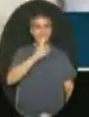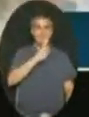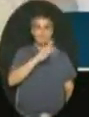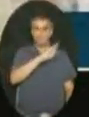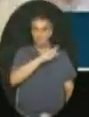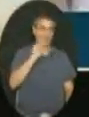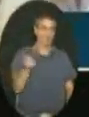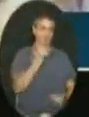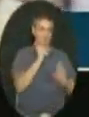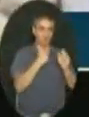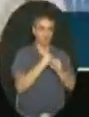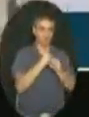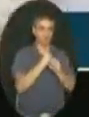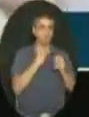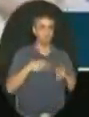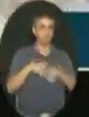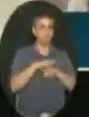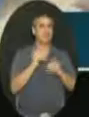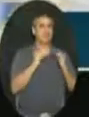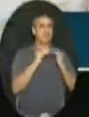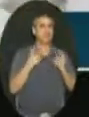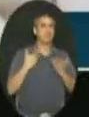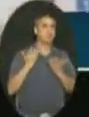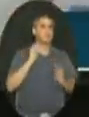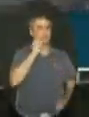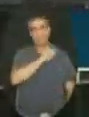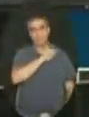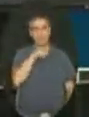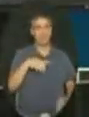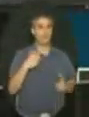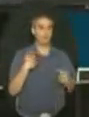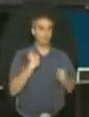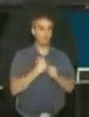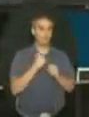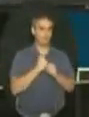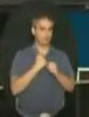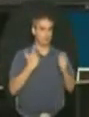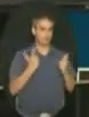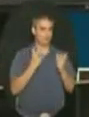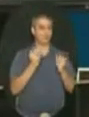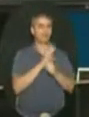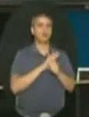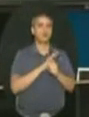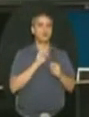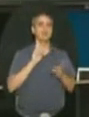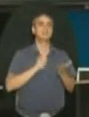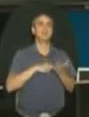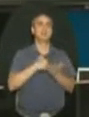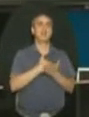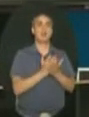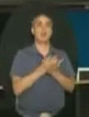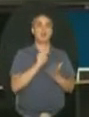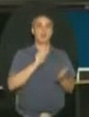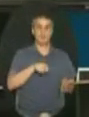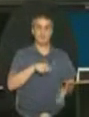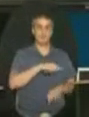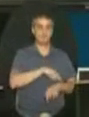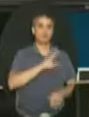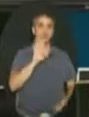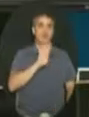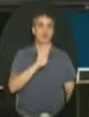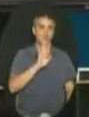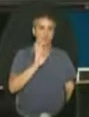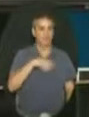לכל העושים במלאכה של צעדת השוויון. אני מזמין את כולם מחר לאירוע שאני עורך יחד עם השדולה לצדק חלוקתי בכנסת בשעה